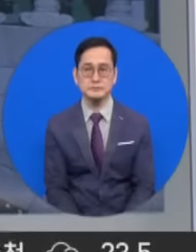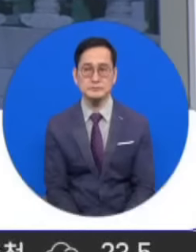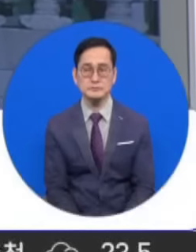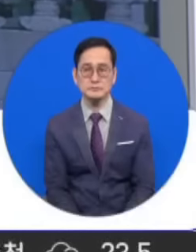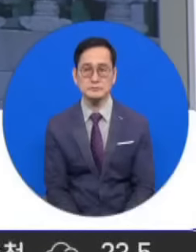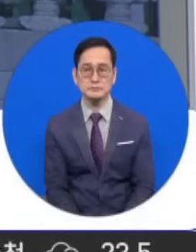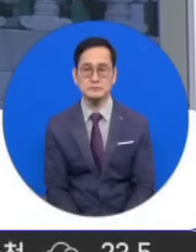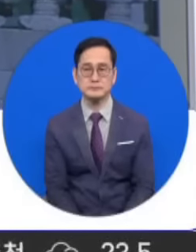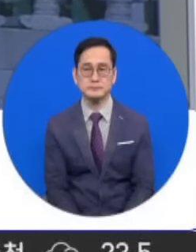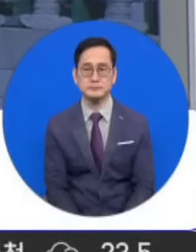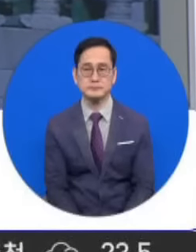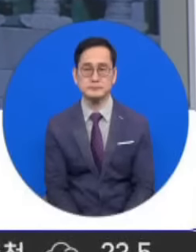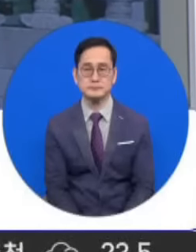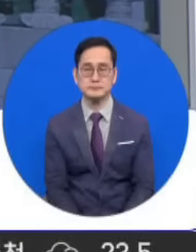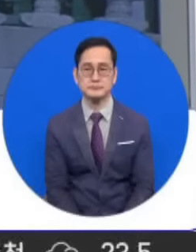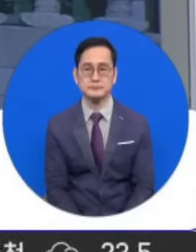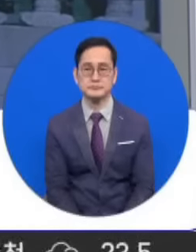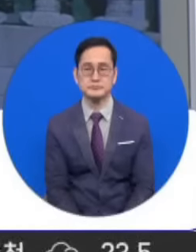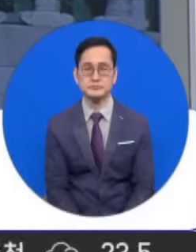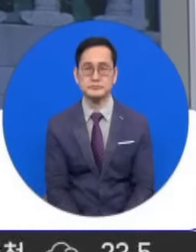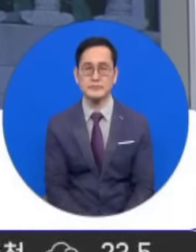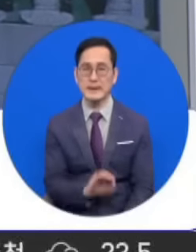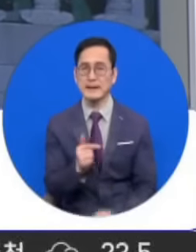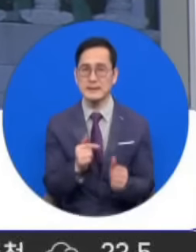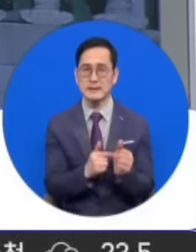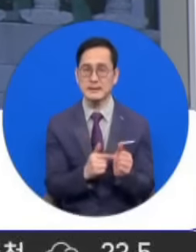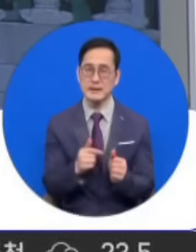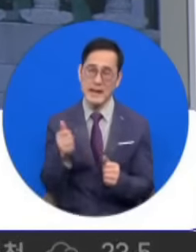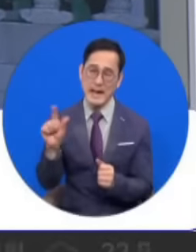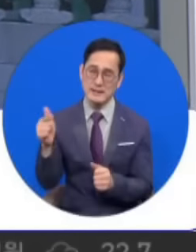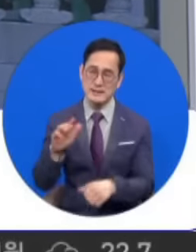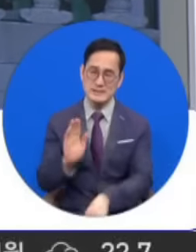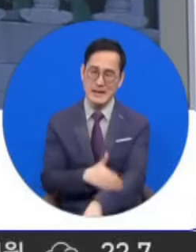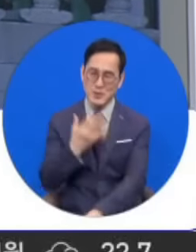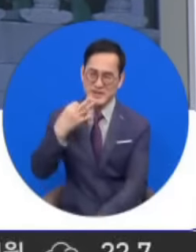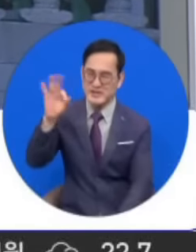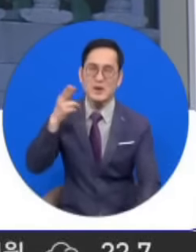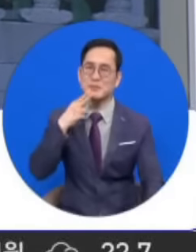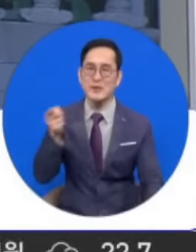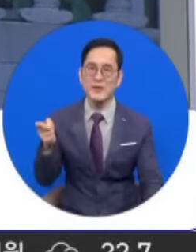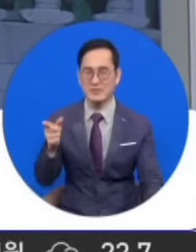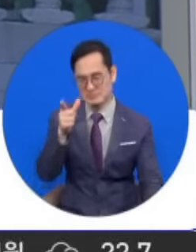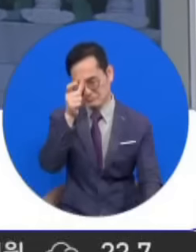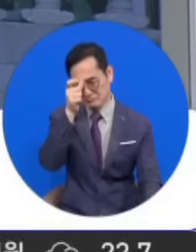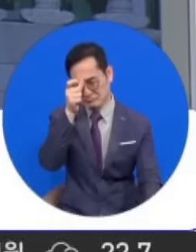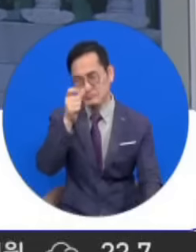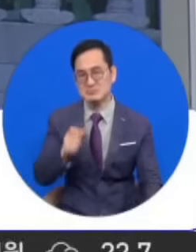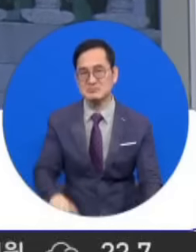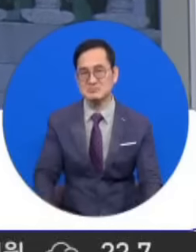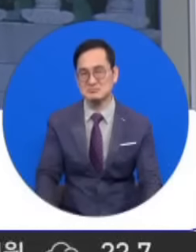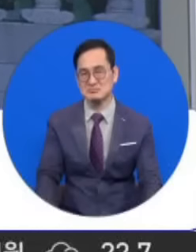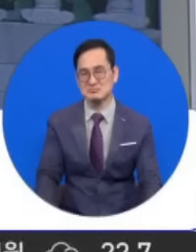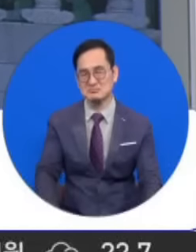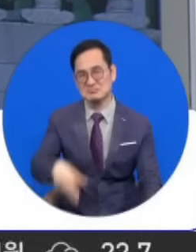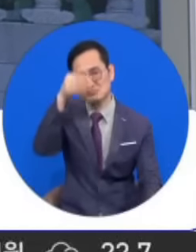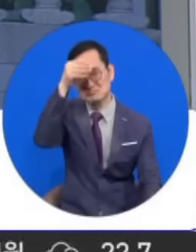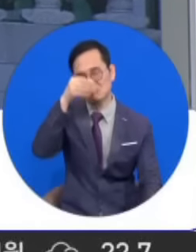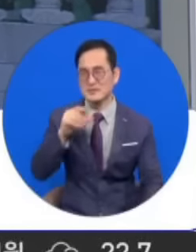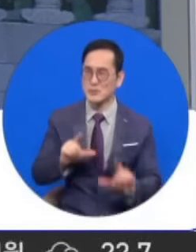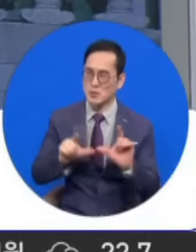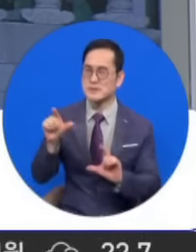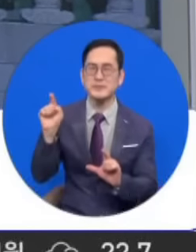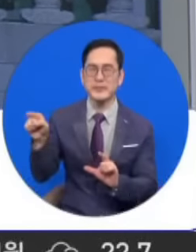자, 실시간 뉴스로 전해드립니다. 이뇨한 의원이 한동훈은 잘못을 인정하지 않고 꼿꼿하다. 그게 태도의 문제다라고 조금 전